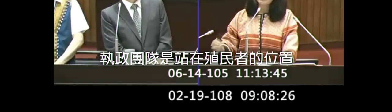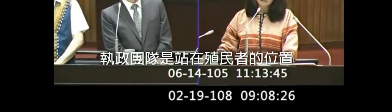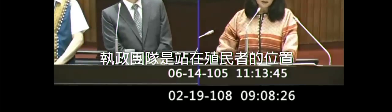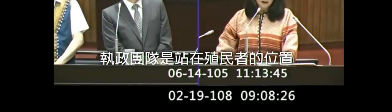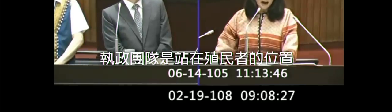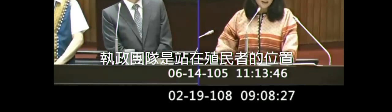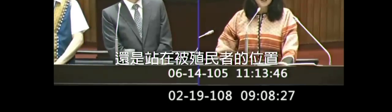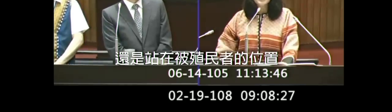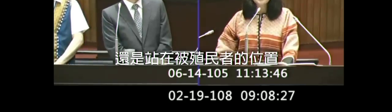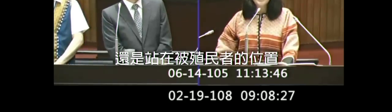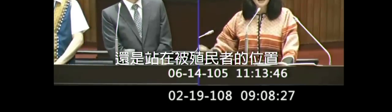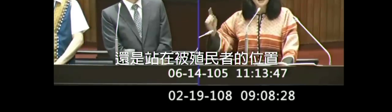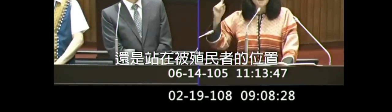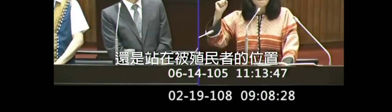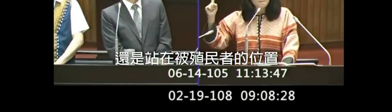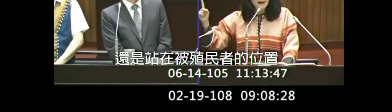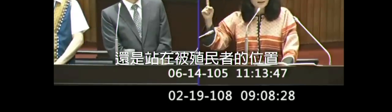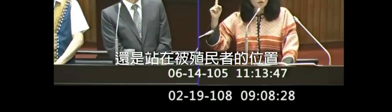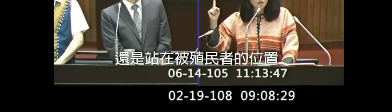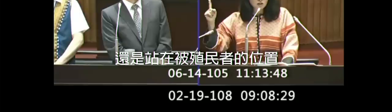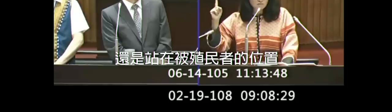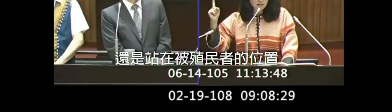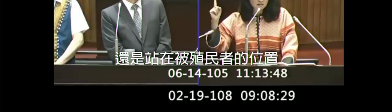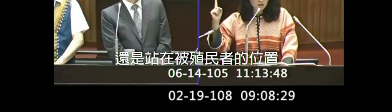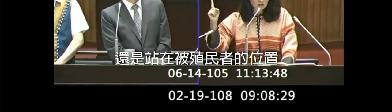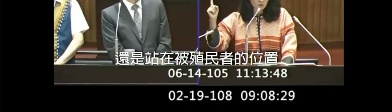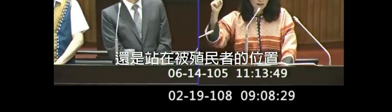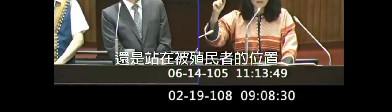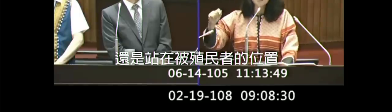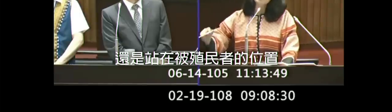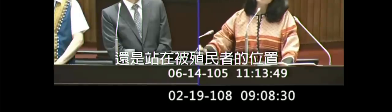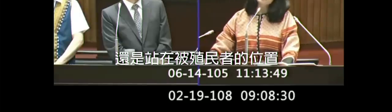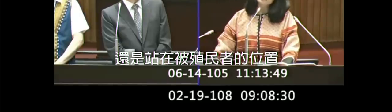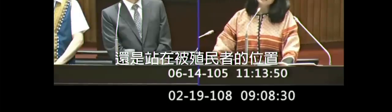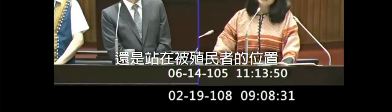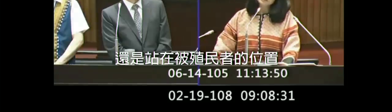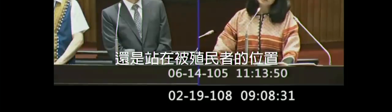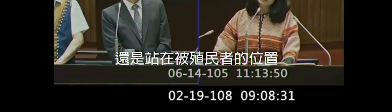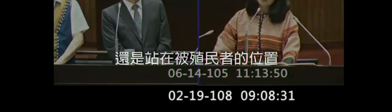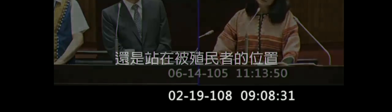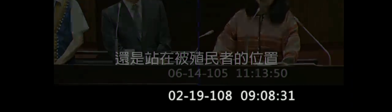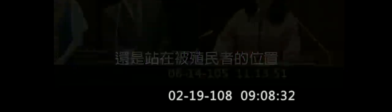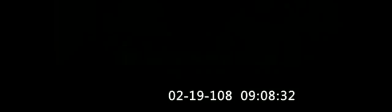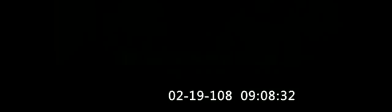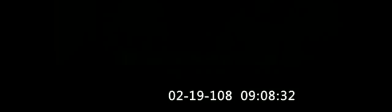的位置，还是站在被殖民者的位置？